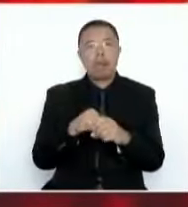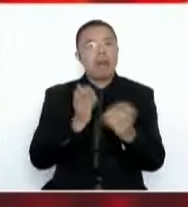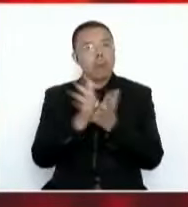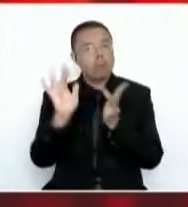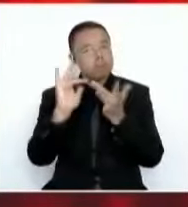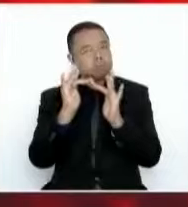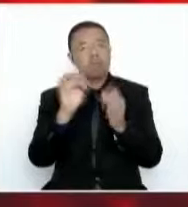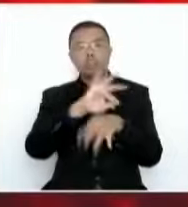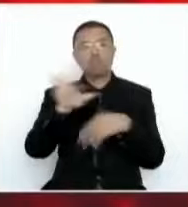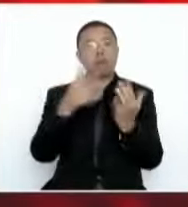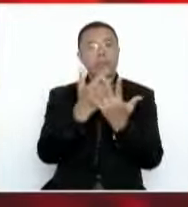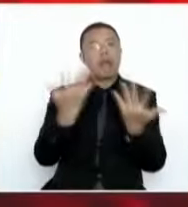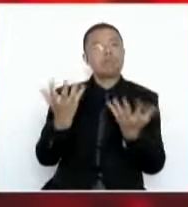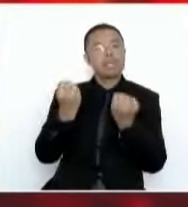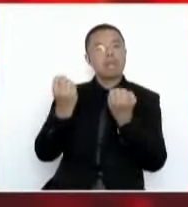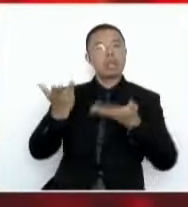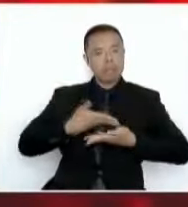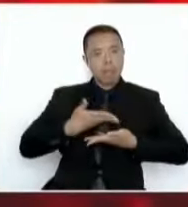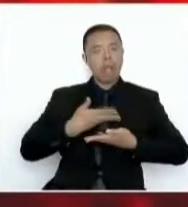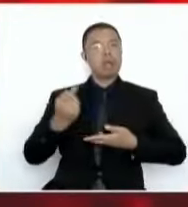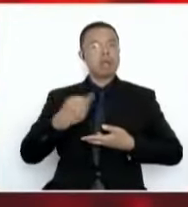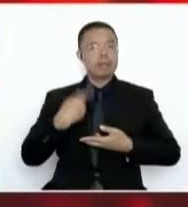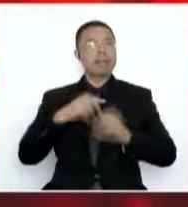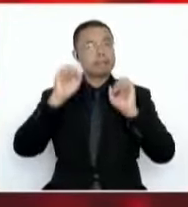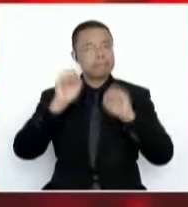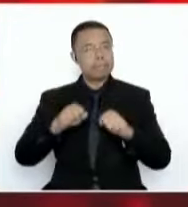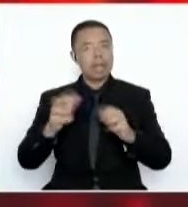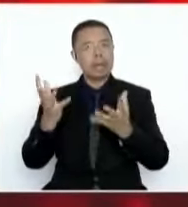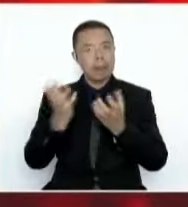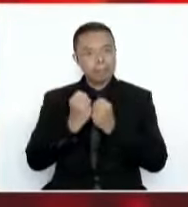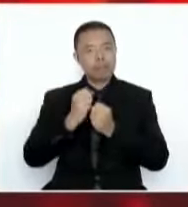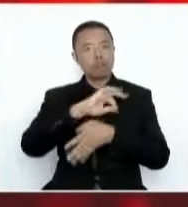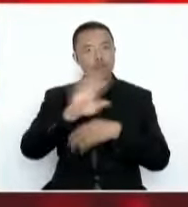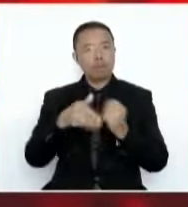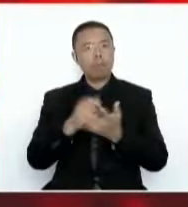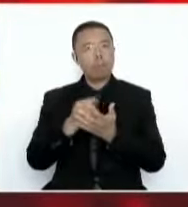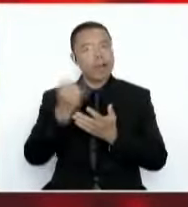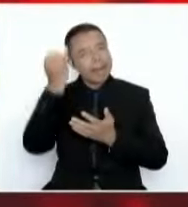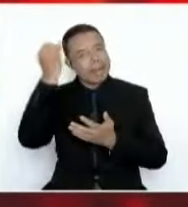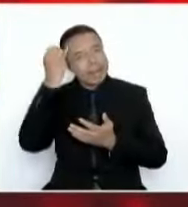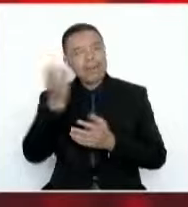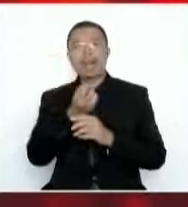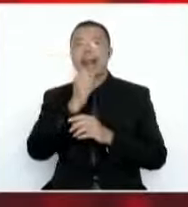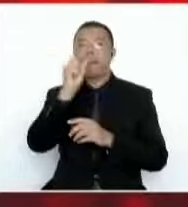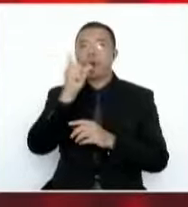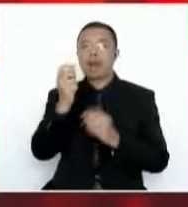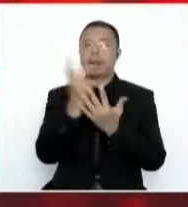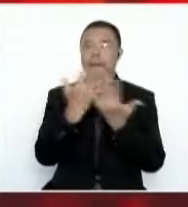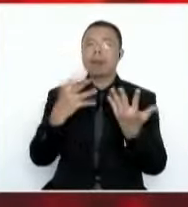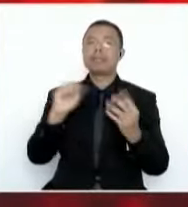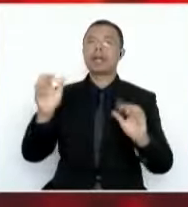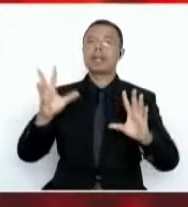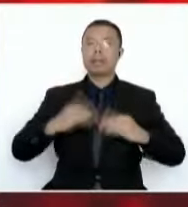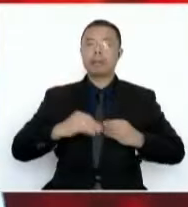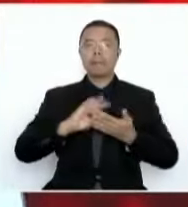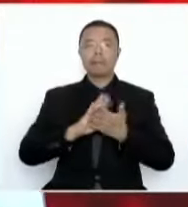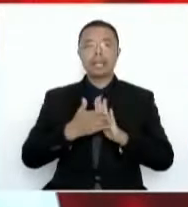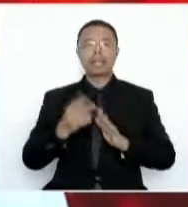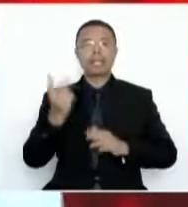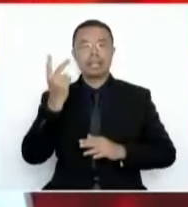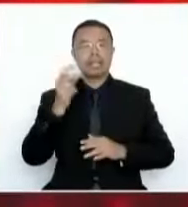ke semua warga maka kita ee bisa mendapatkan semua aspirasi masyarakat dan kita bisa terima sebagai langkah